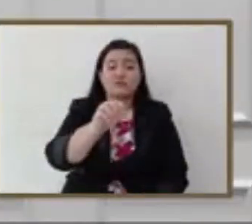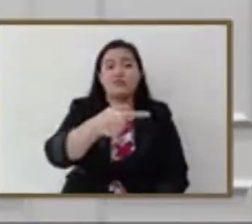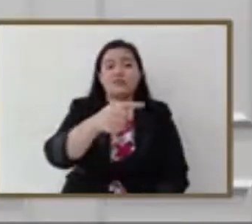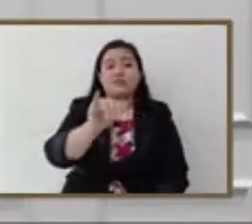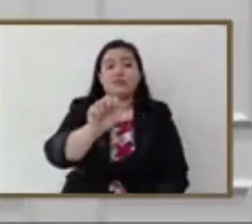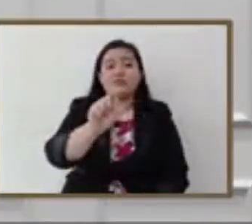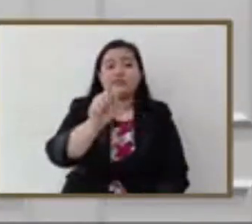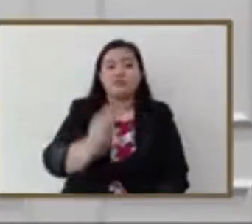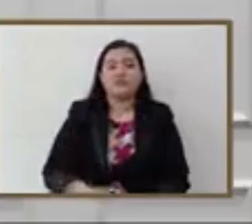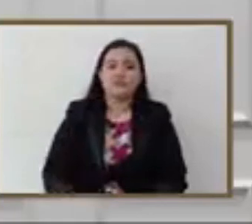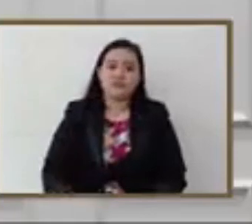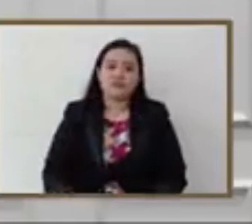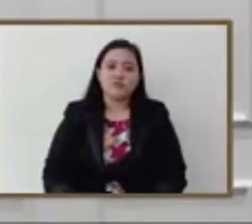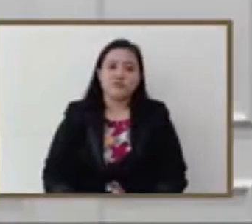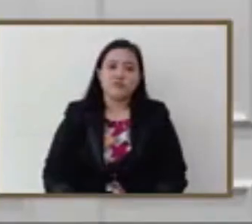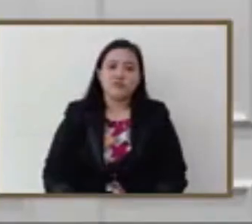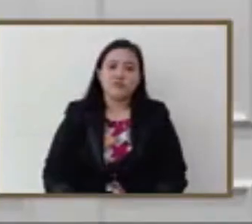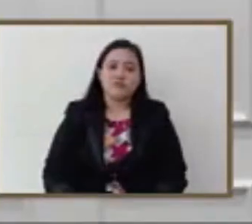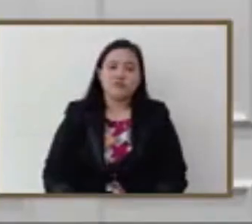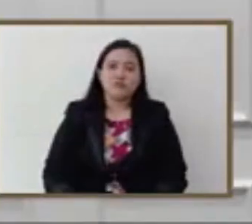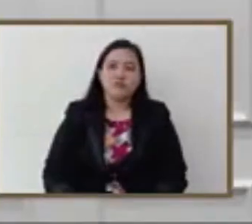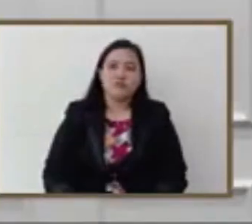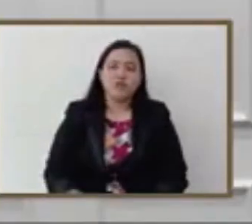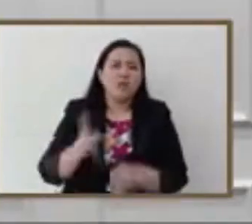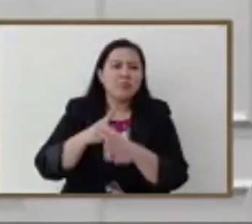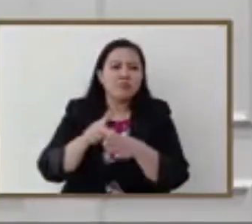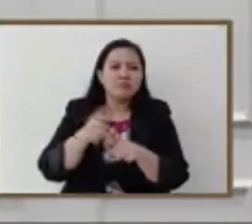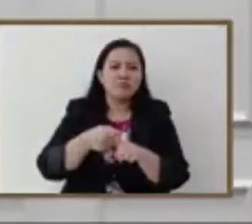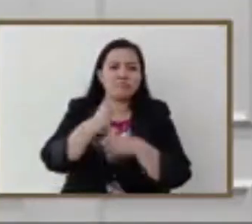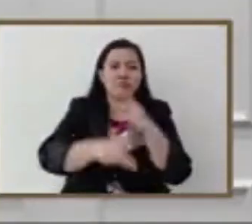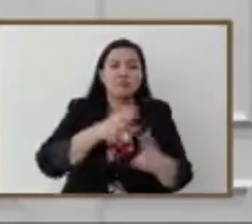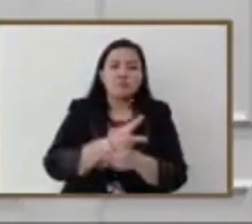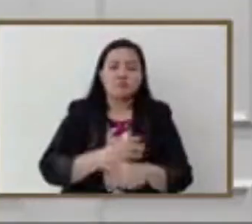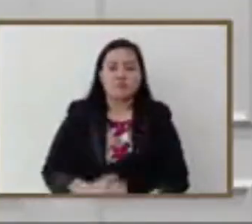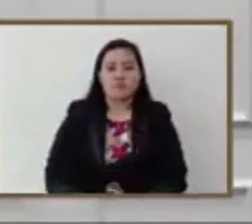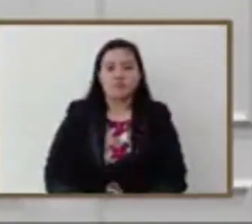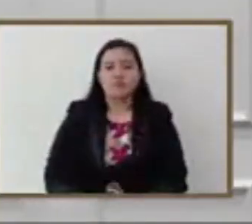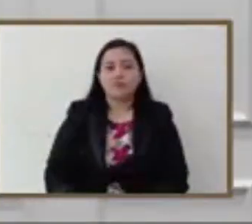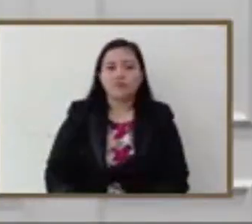Bible. You see? You give kahit na wala kang matake.